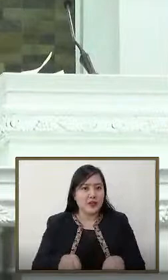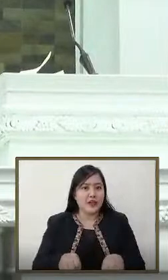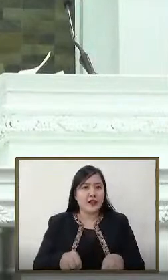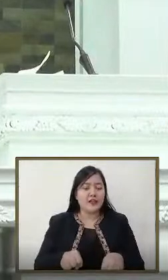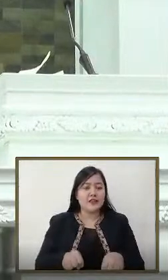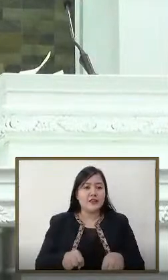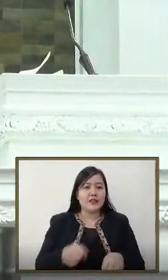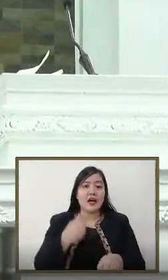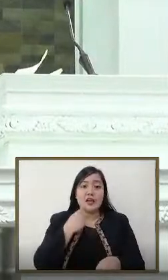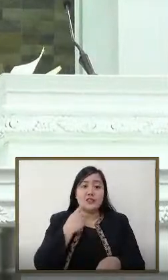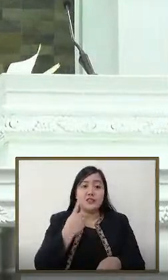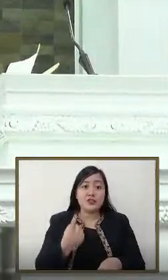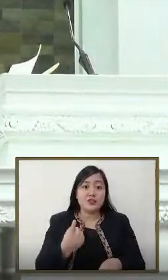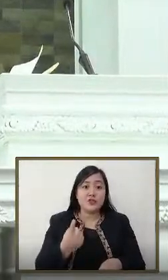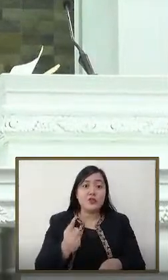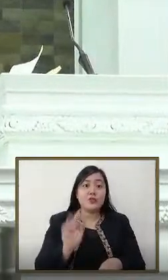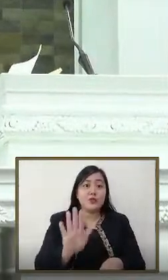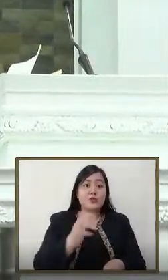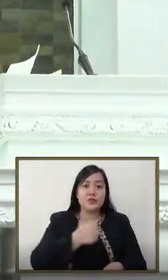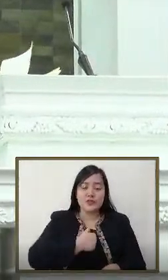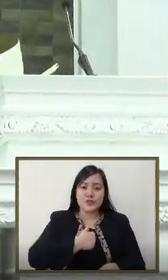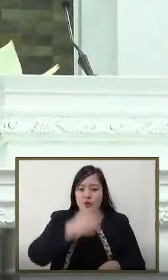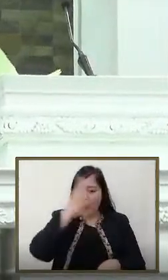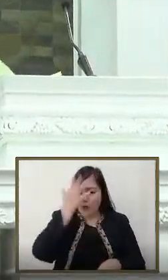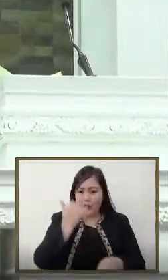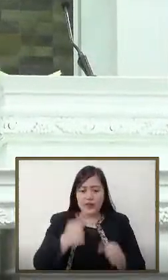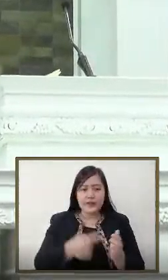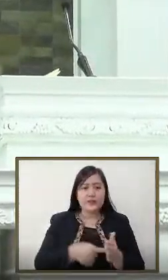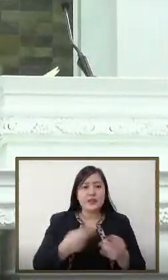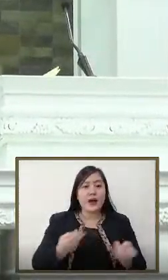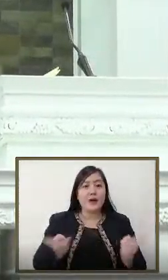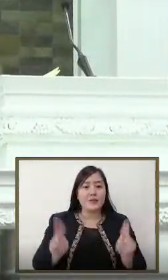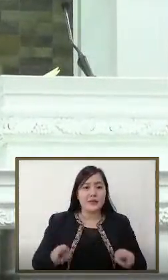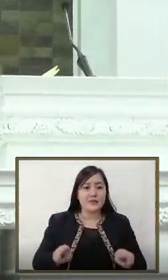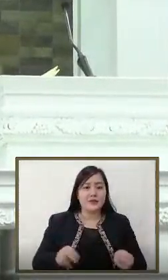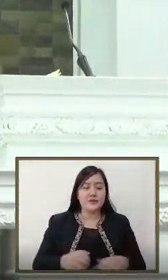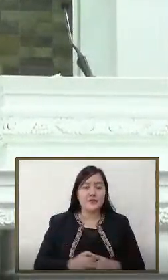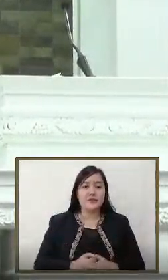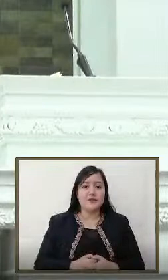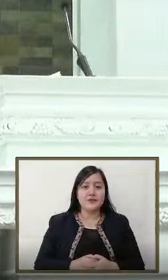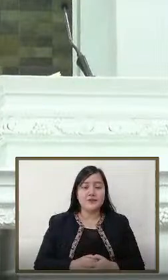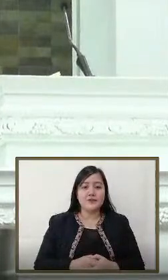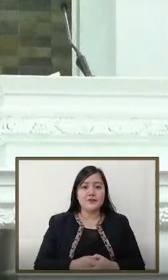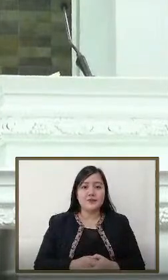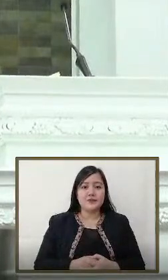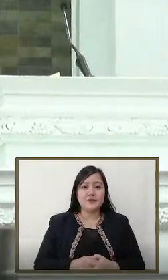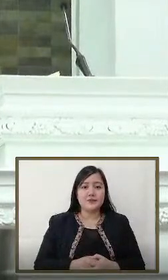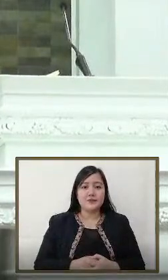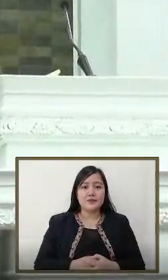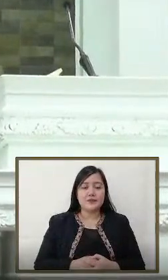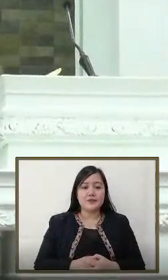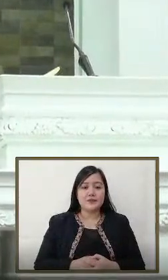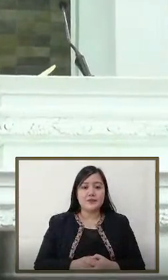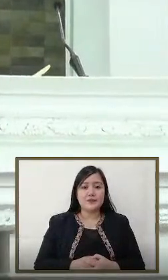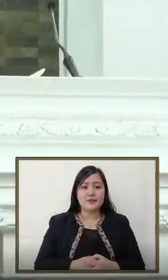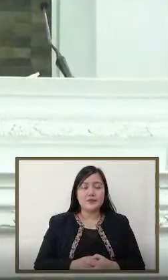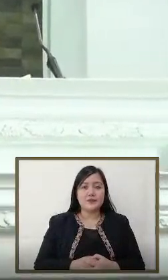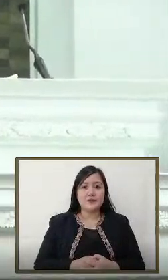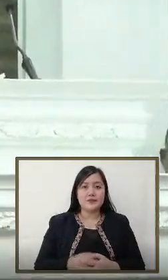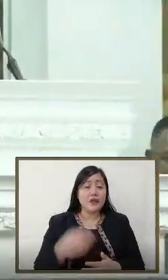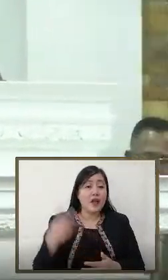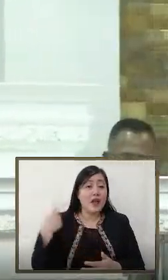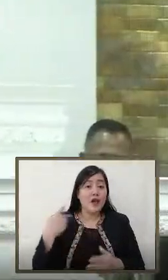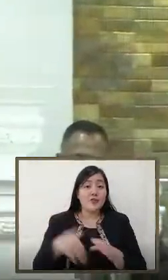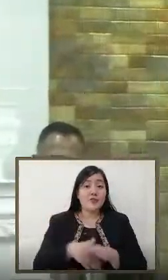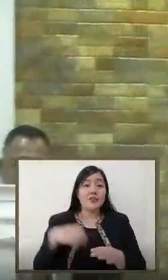amen? Bakit nangyayari po ito? Alam mo, something na sa buhay natin bilang isang Kristiyano kung bakit nangyayari